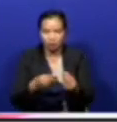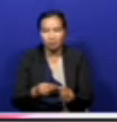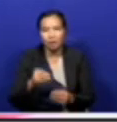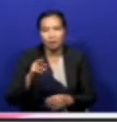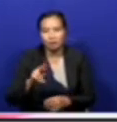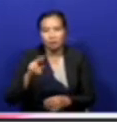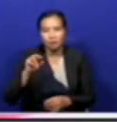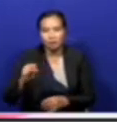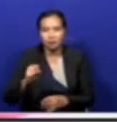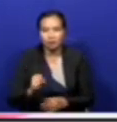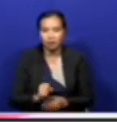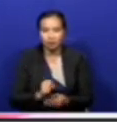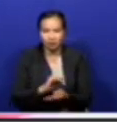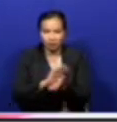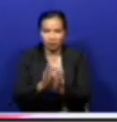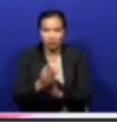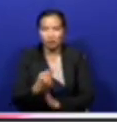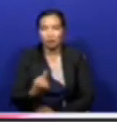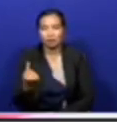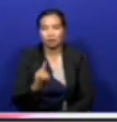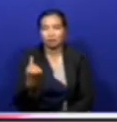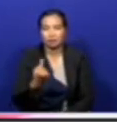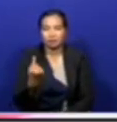ประเทศนี้เป็นสภาเดียวครับ